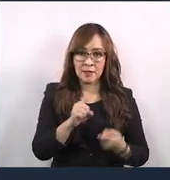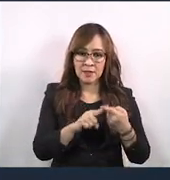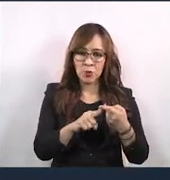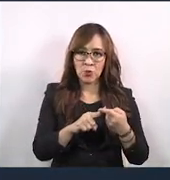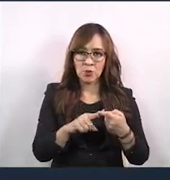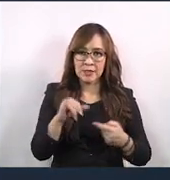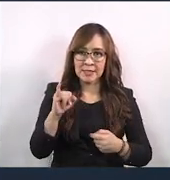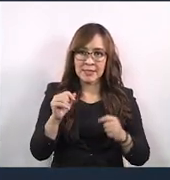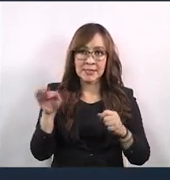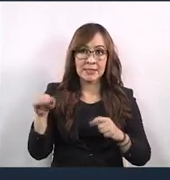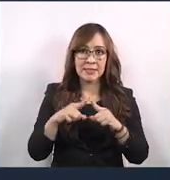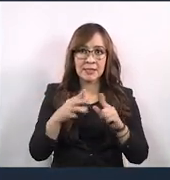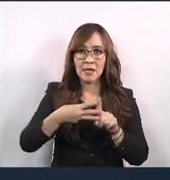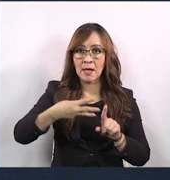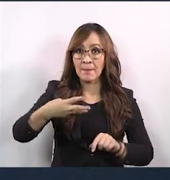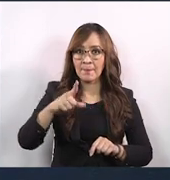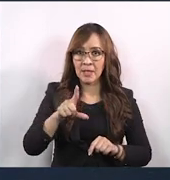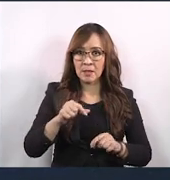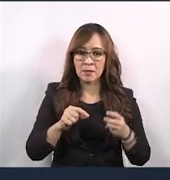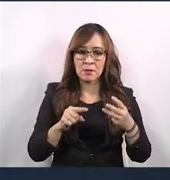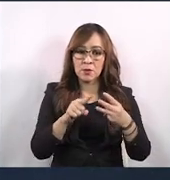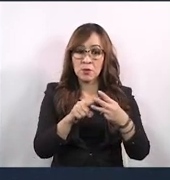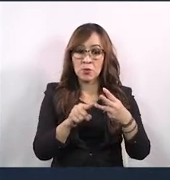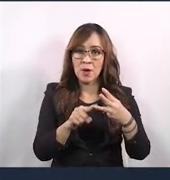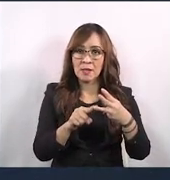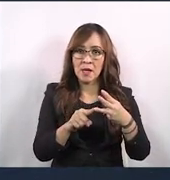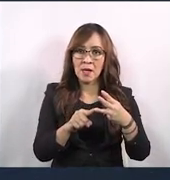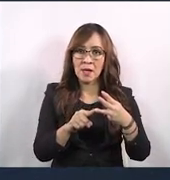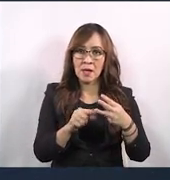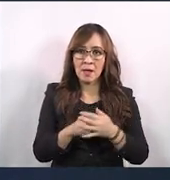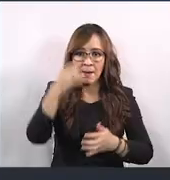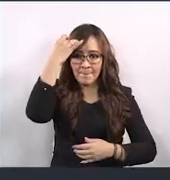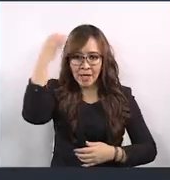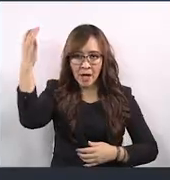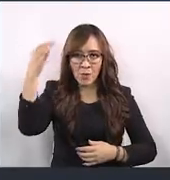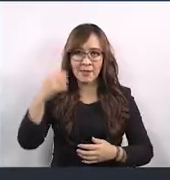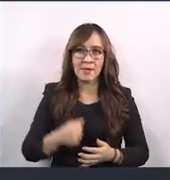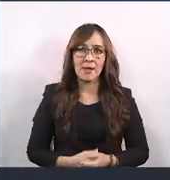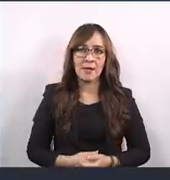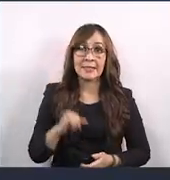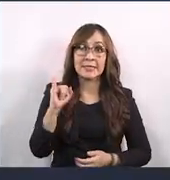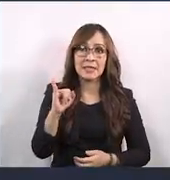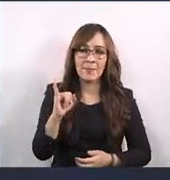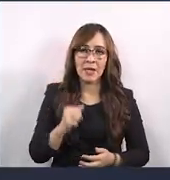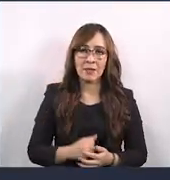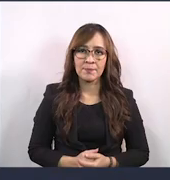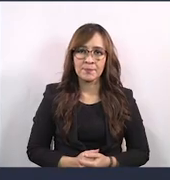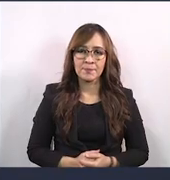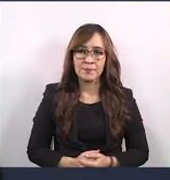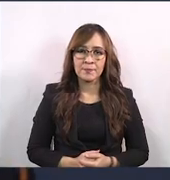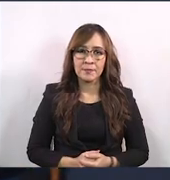Hai sapi sepele G2 kaki tangannya cerita selanjutnya Hai